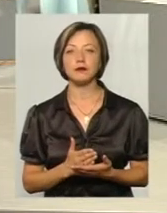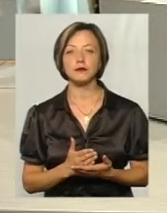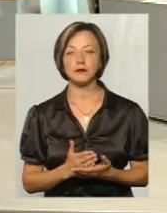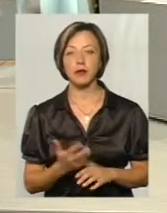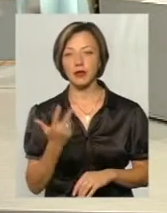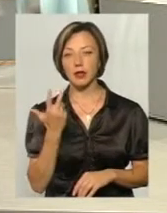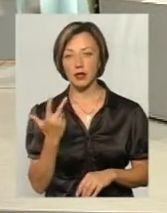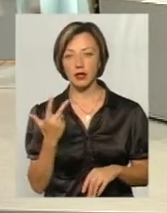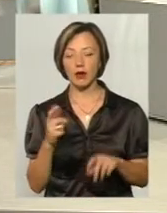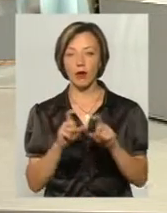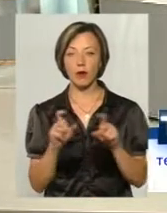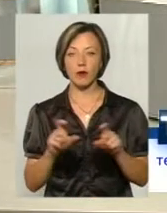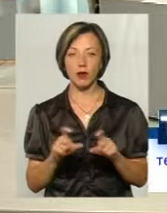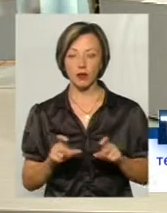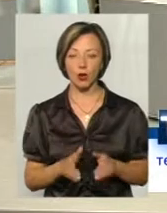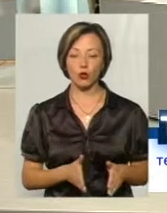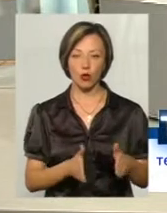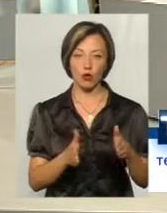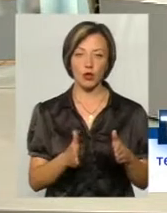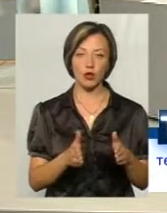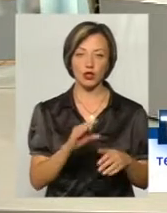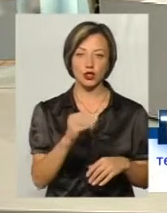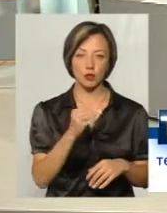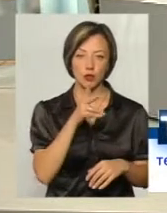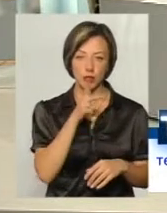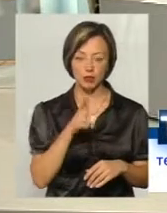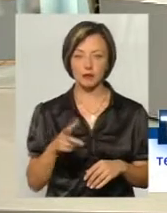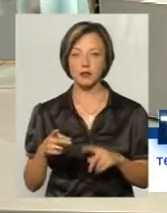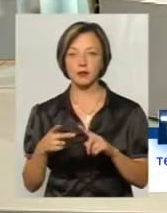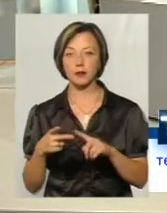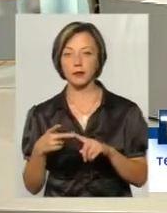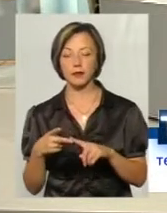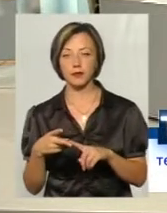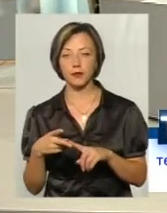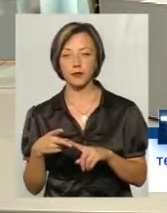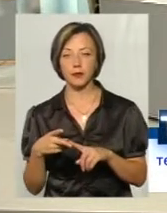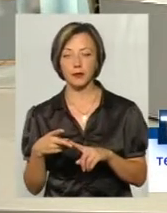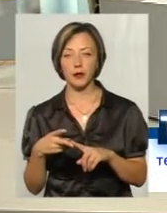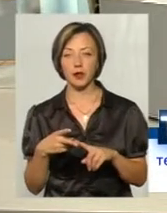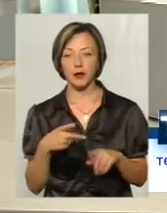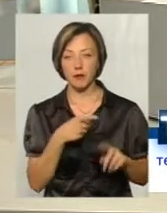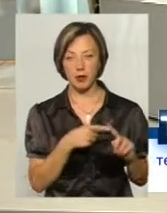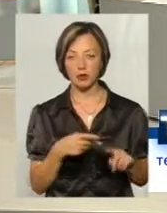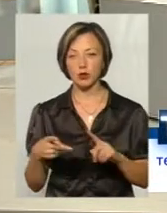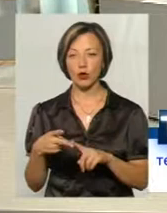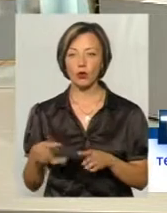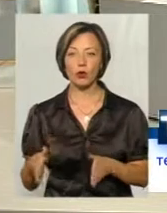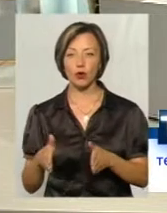3 об'єкти. Значить, автодорога Житомир-Чернівці. Перший об'єкт – автодорога